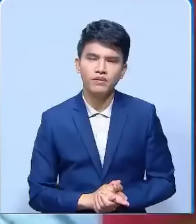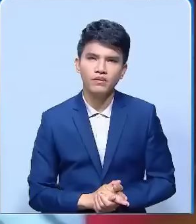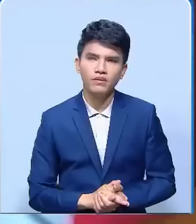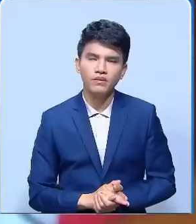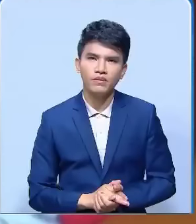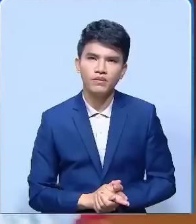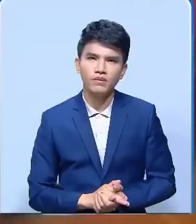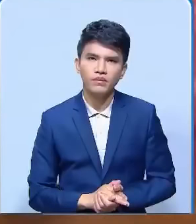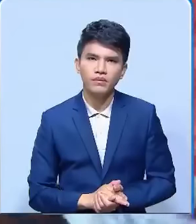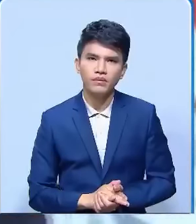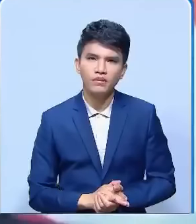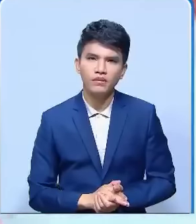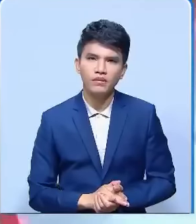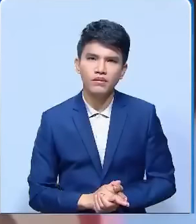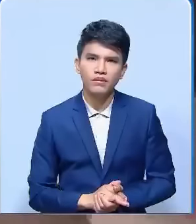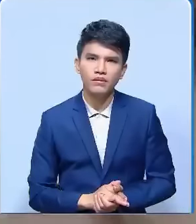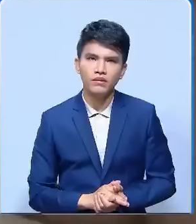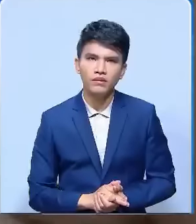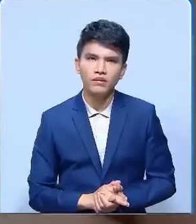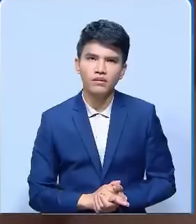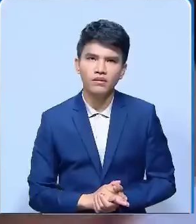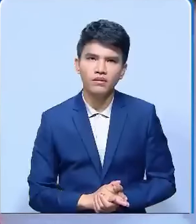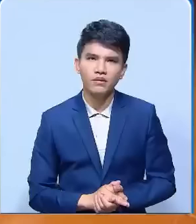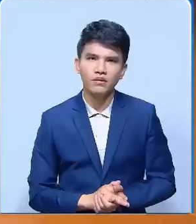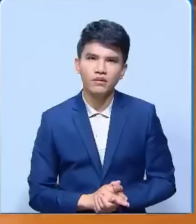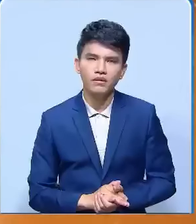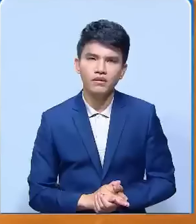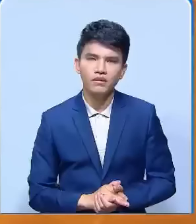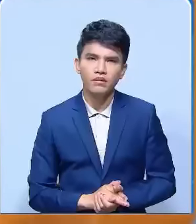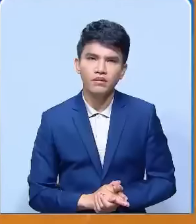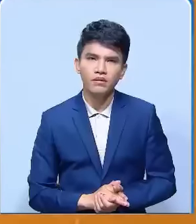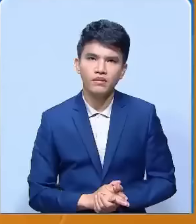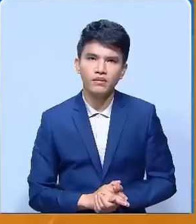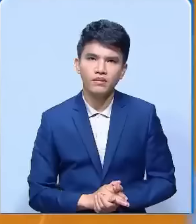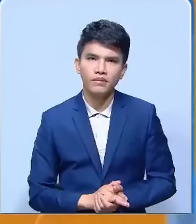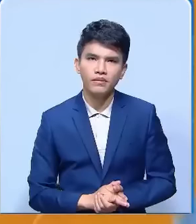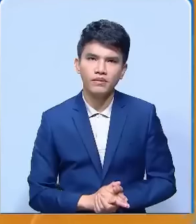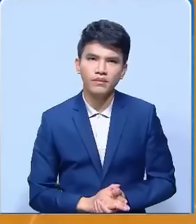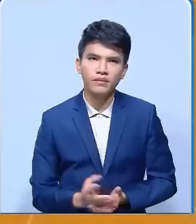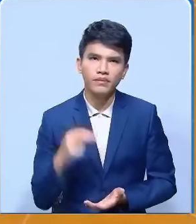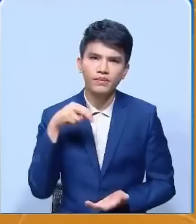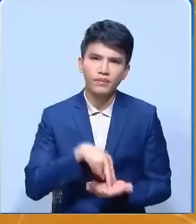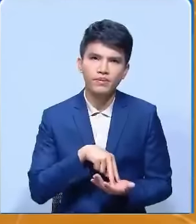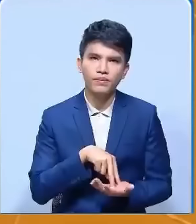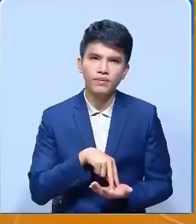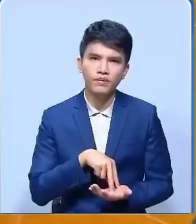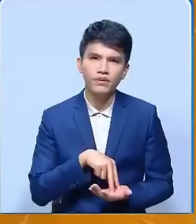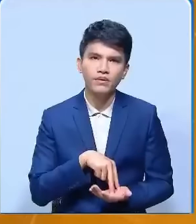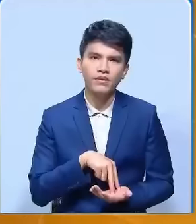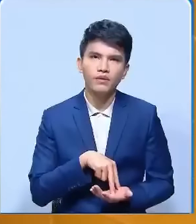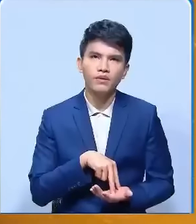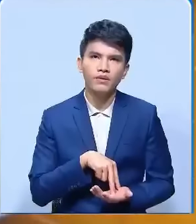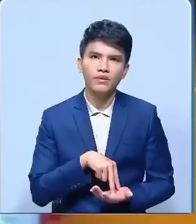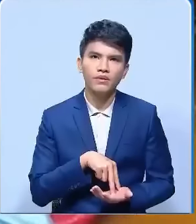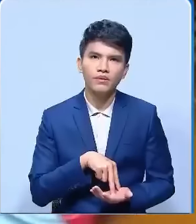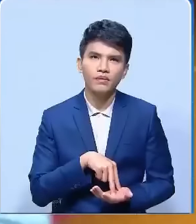าดี ๆออกมา แล้วนะนี่คือรถแล้ว ได ้กระเป๋าตังค ์ลุกยืนลุกยืน ลุกมาเนี่ยมาทำไมออกมาเล